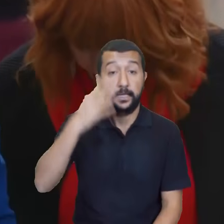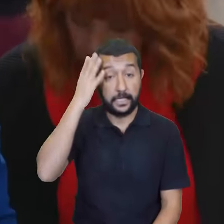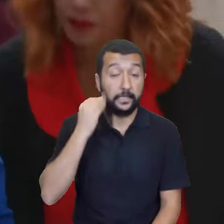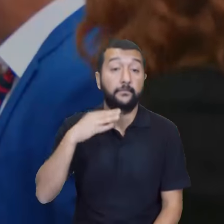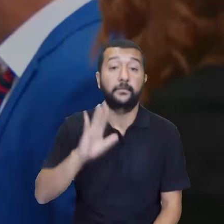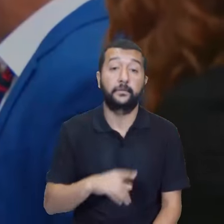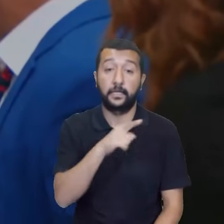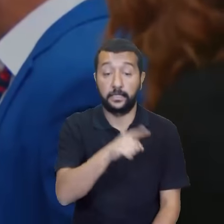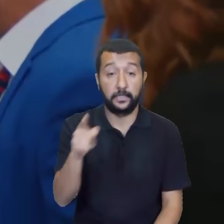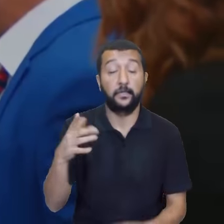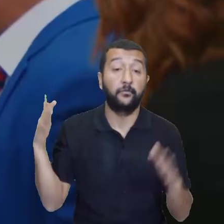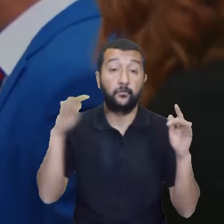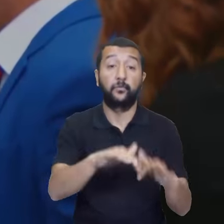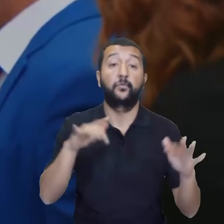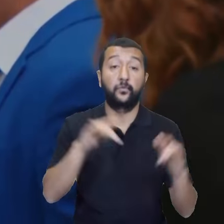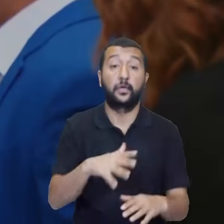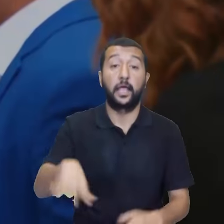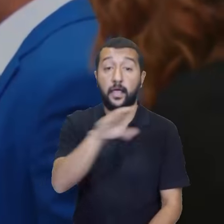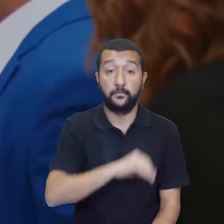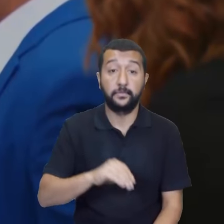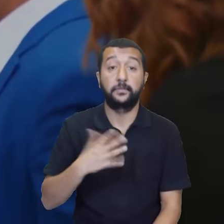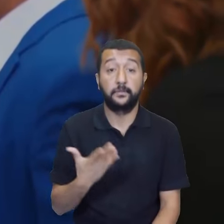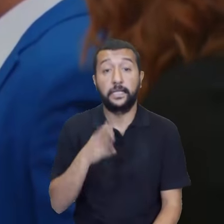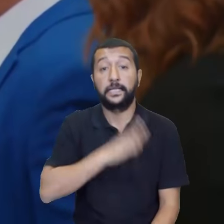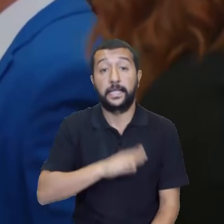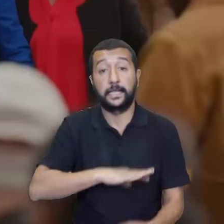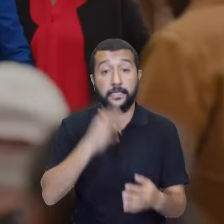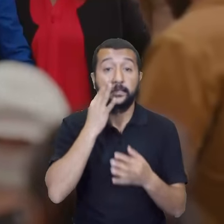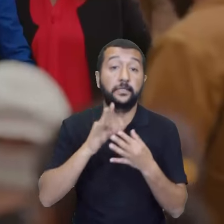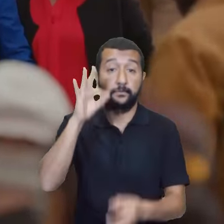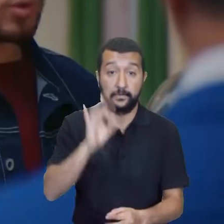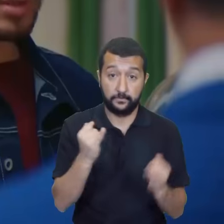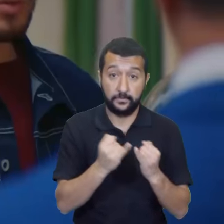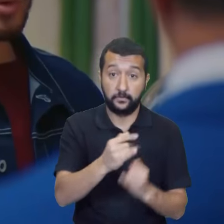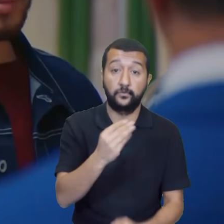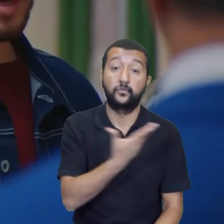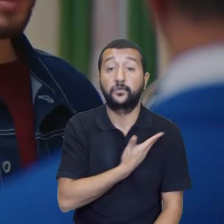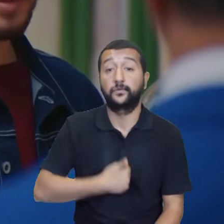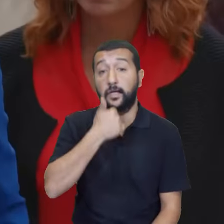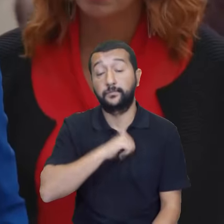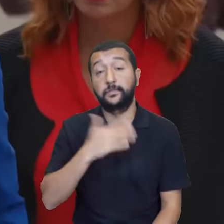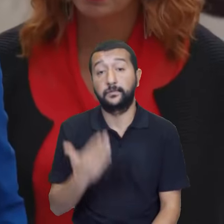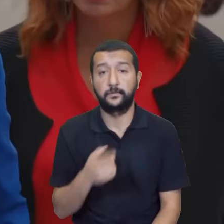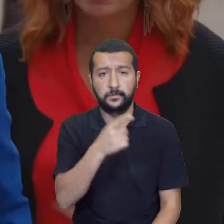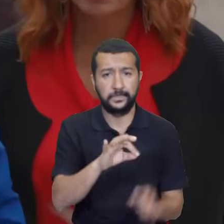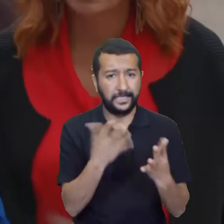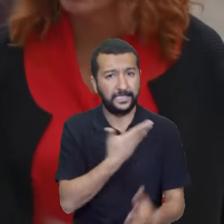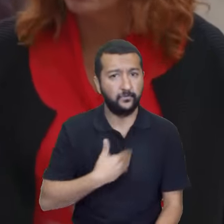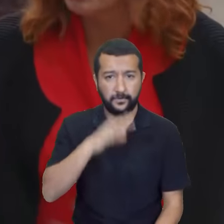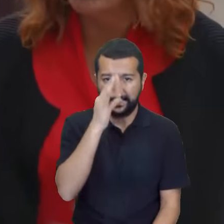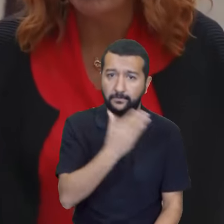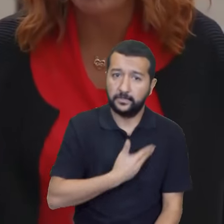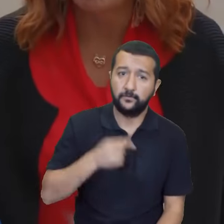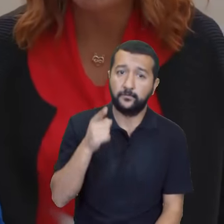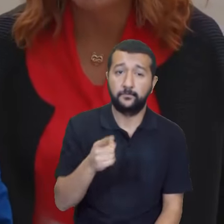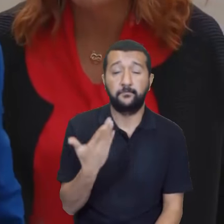anlamadım. Yalnız akın akın insan geliyor. Hepsi de böyle melankolik, dertli tipler yani. Değil mi birader? Çok seviyordum be abi. Neyi seviyormuş, kim seviyor